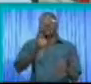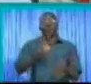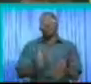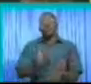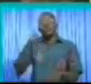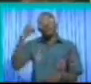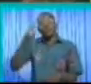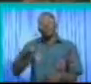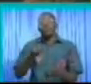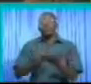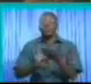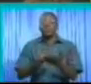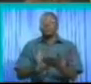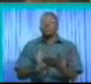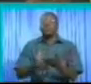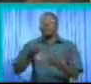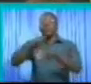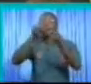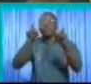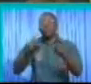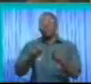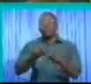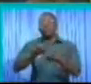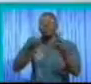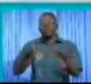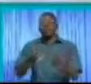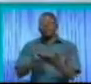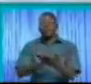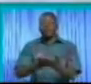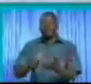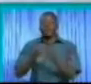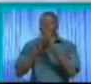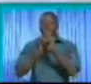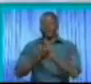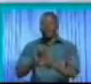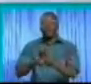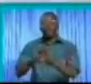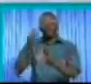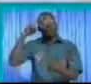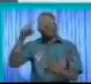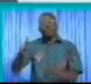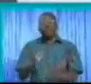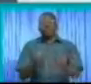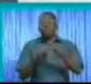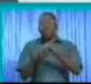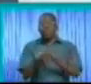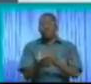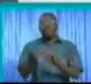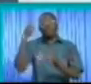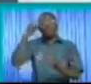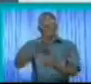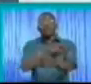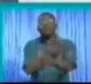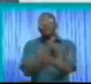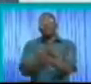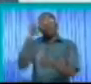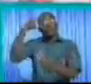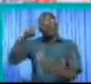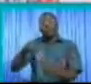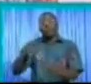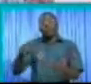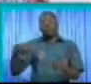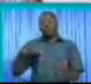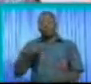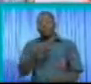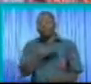débat. Quant aux questions écrites ainsi que leurs réponses, naguère discrètement traitées entre l'auteur de la question et le membre